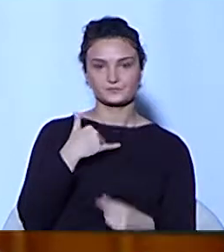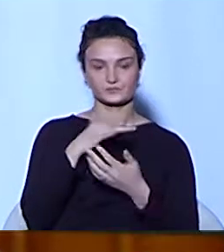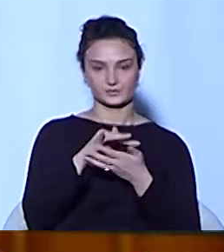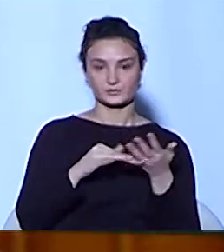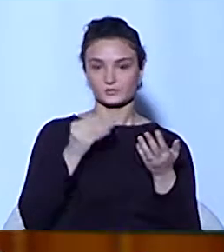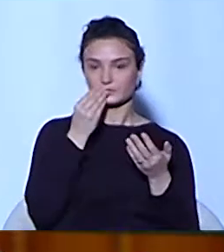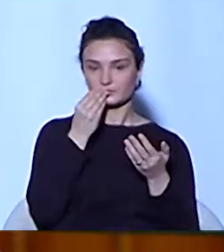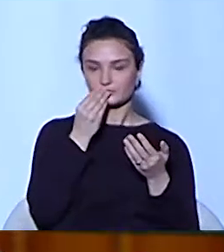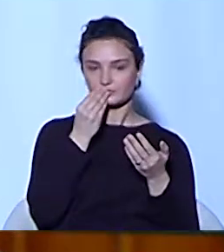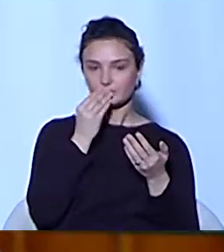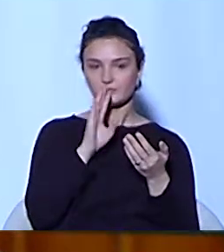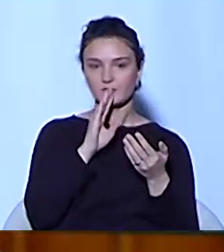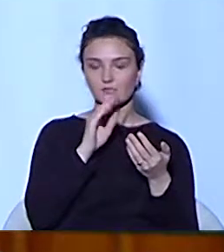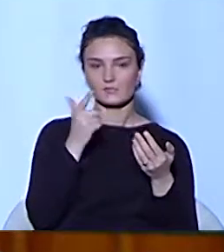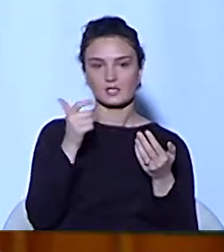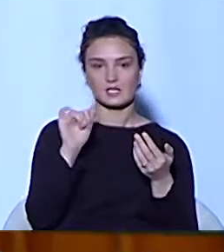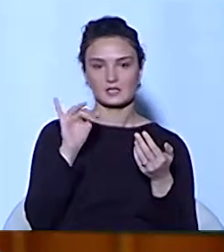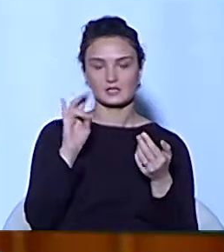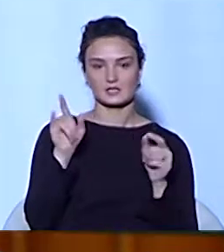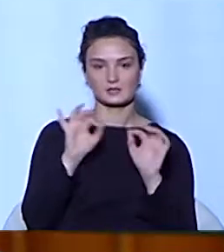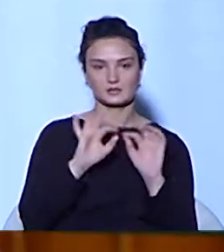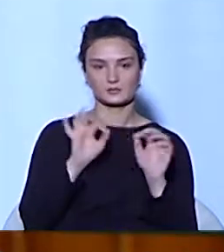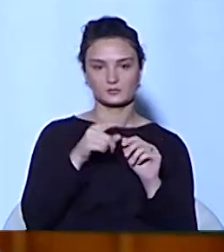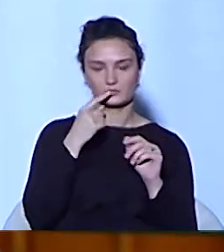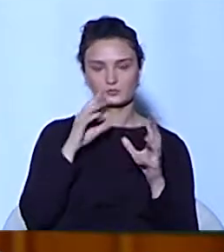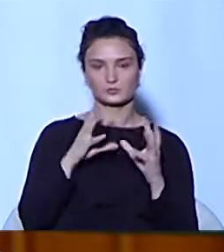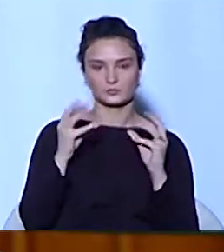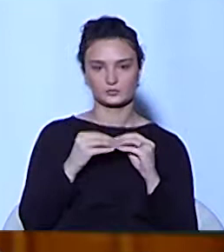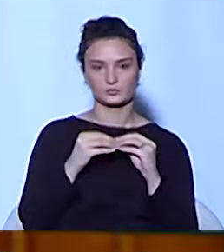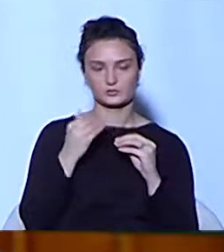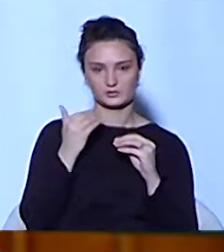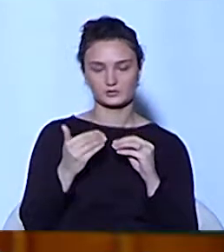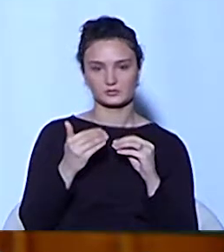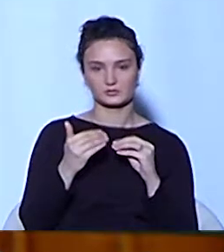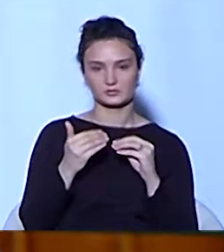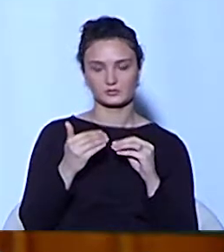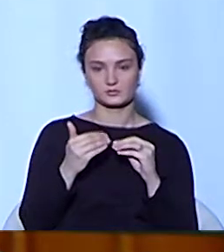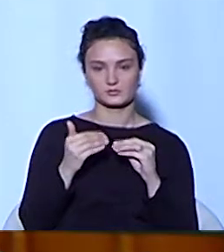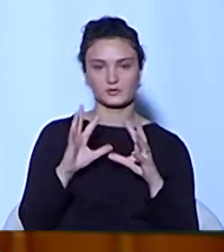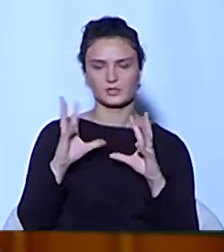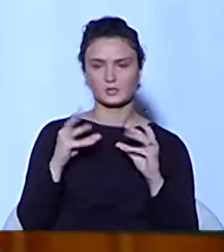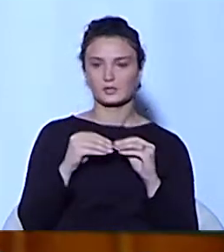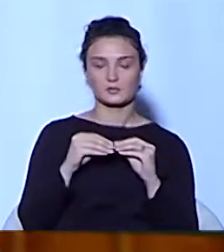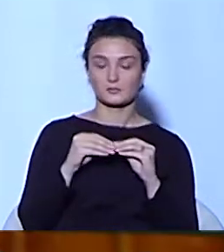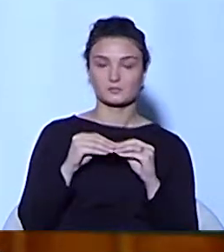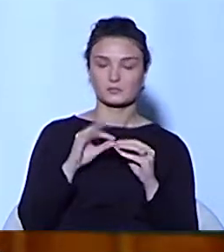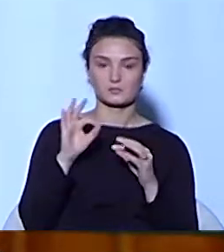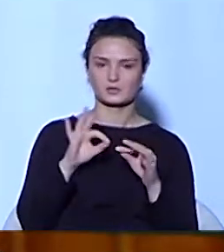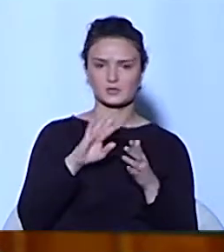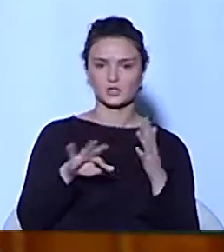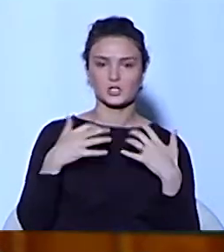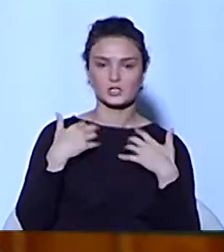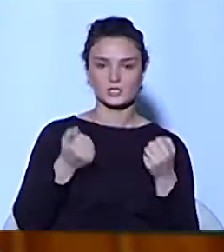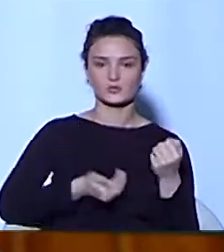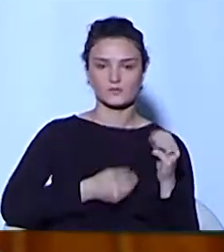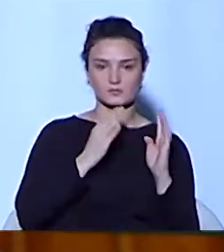გააგრძელებთ კვებით. ქალბატონმა გაიანემ წეღან ახსენა, რომ სრულად გადაუჭარბებლად, ოგარი ფორმალობის გარეშე ჯანსაღ ცხოვრების